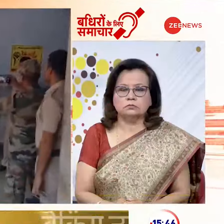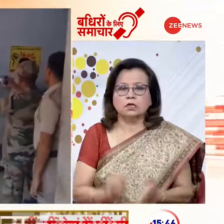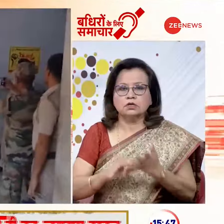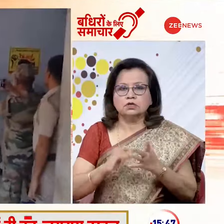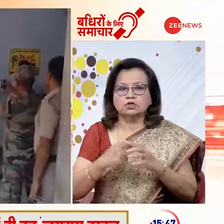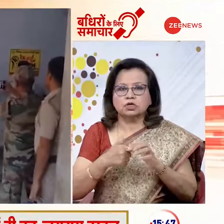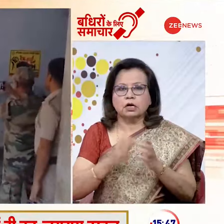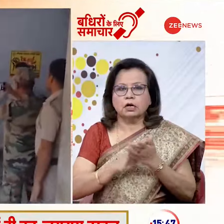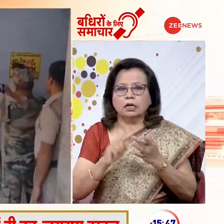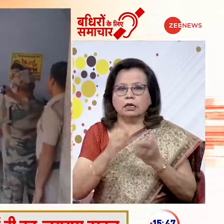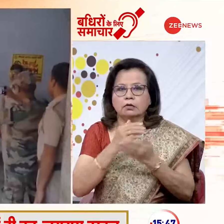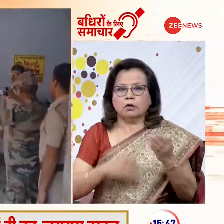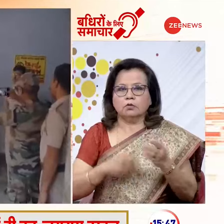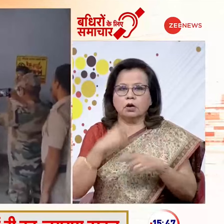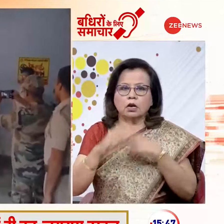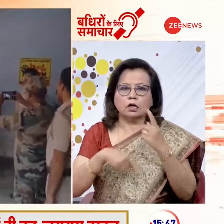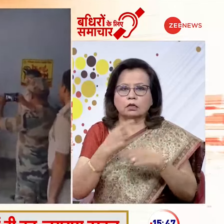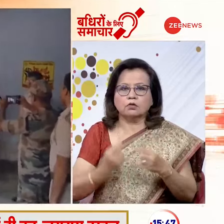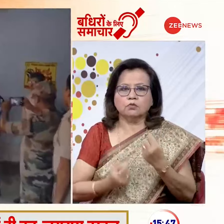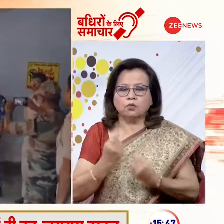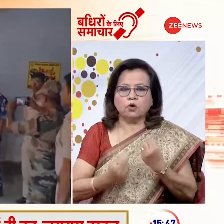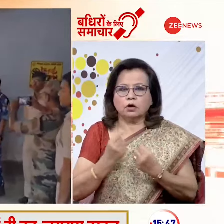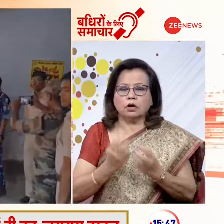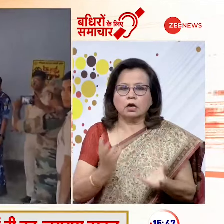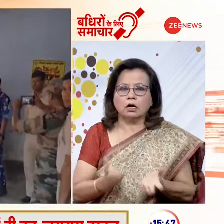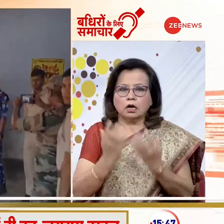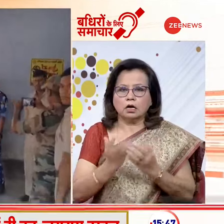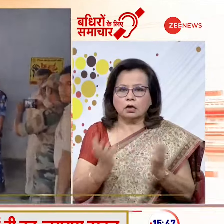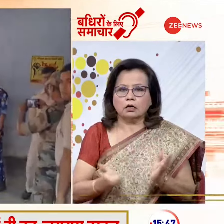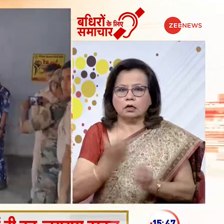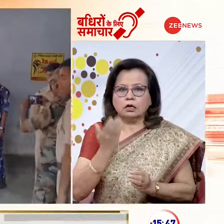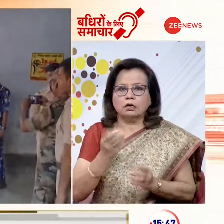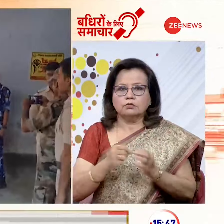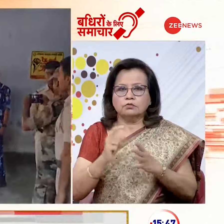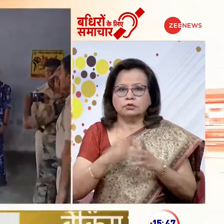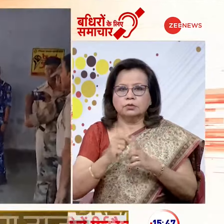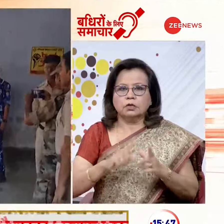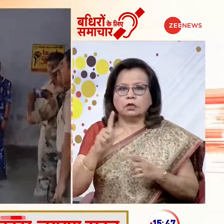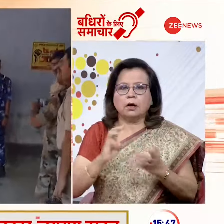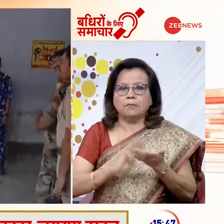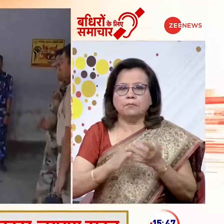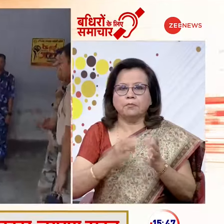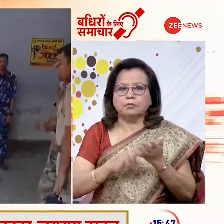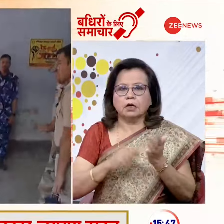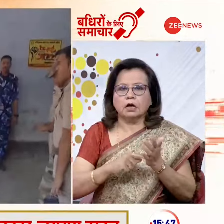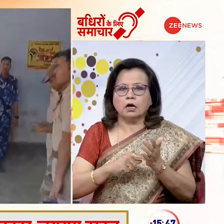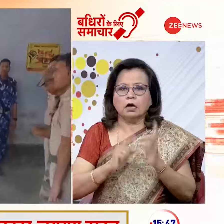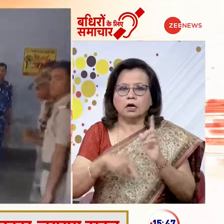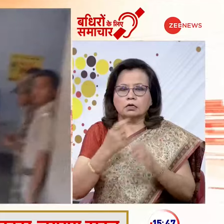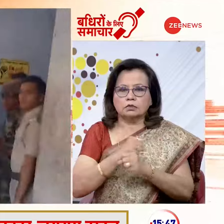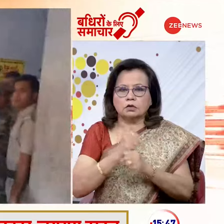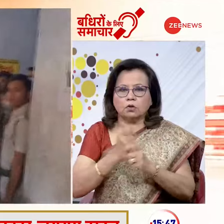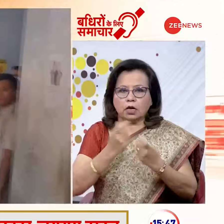संदेश खाली मामले को लेकर लगातार सियासी पारा हाई है बीजेपी के ने था ममताब एनरजी